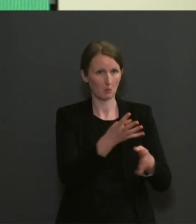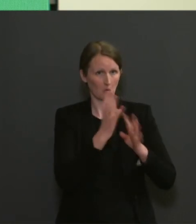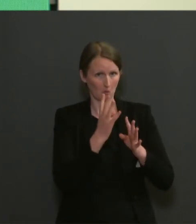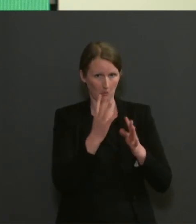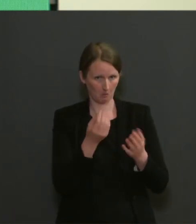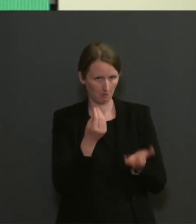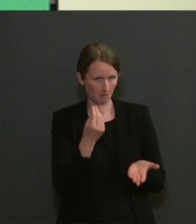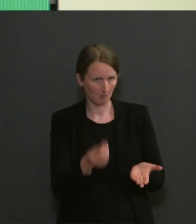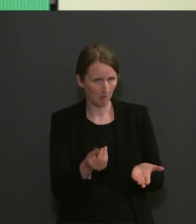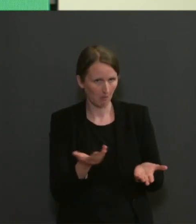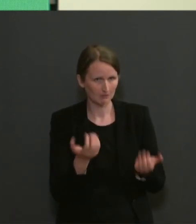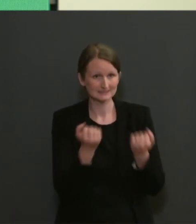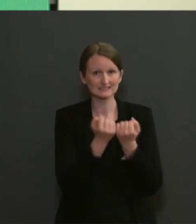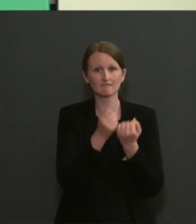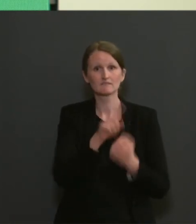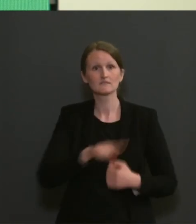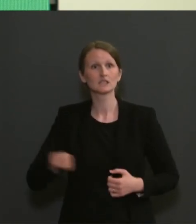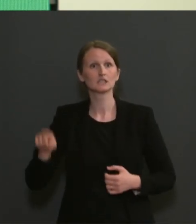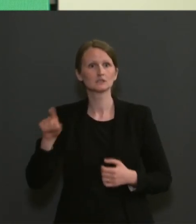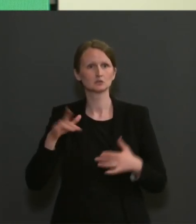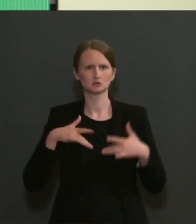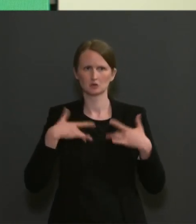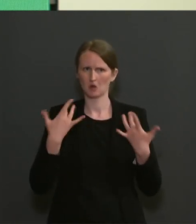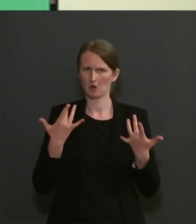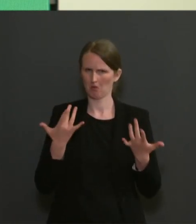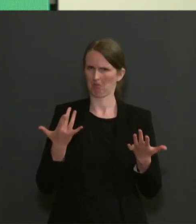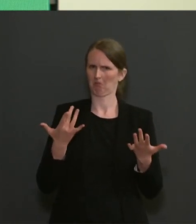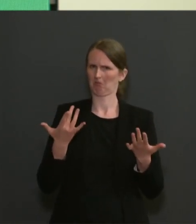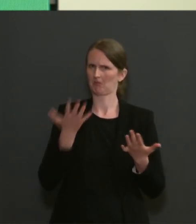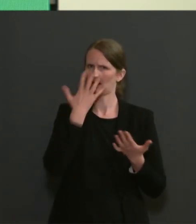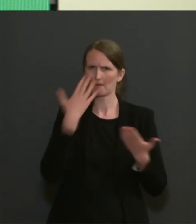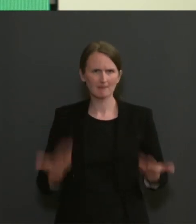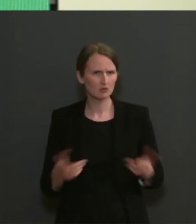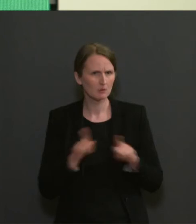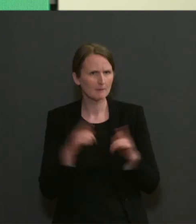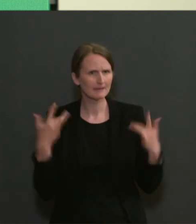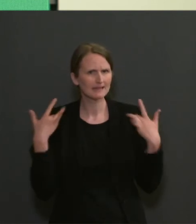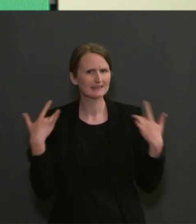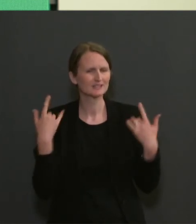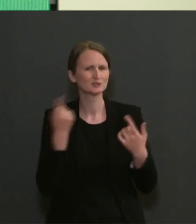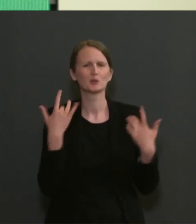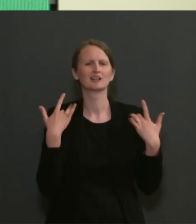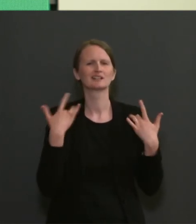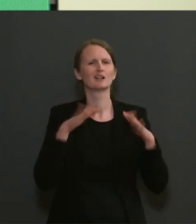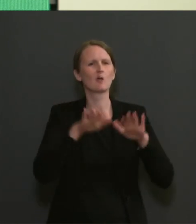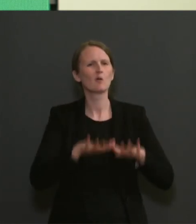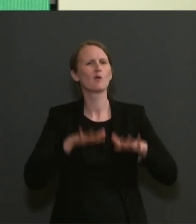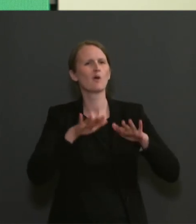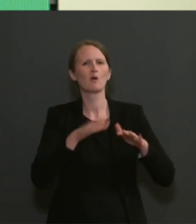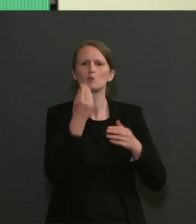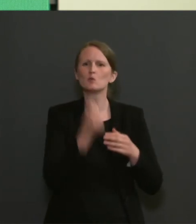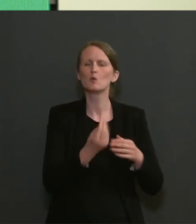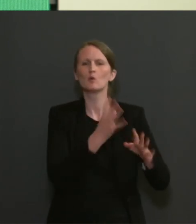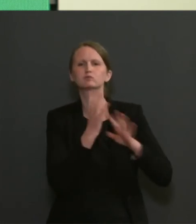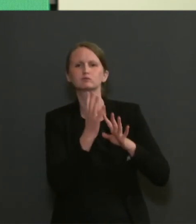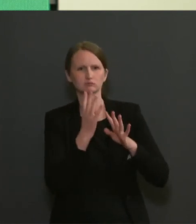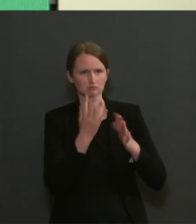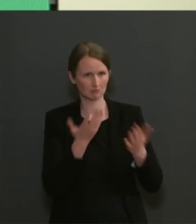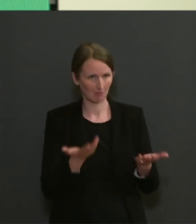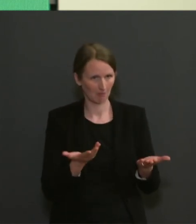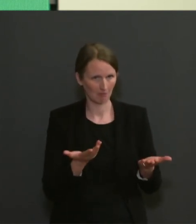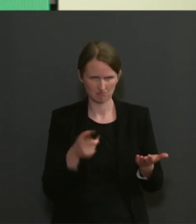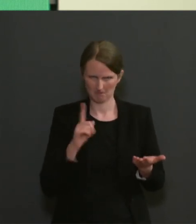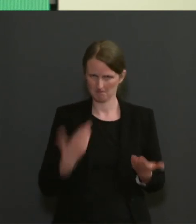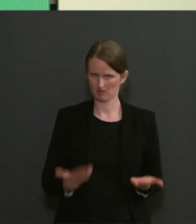trouvent un petit peu en situation d'été, où il y a peu de patients, alors qu'on devrait être en situation d'automne, où plus de gens